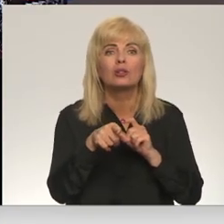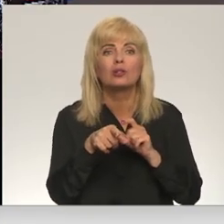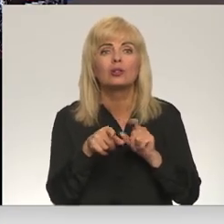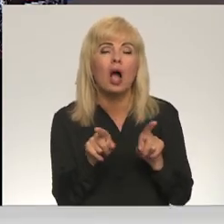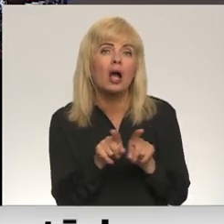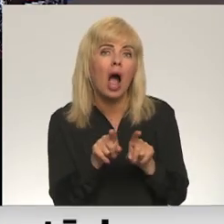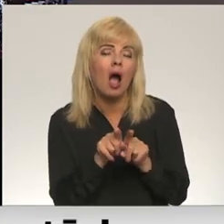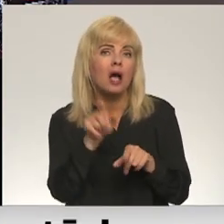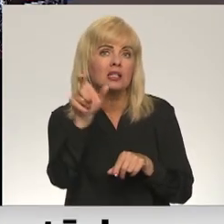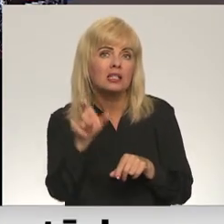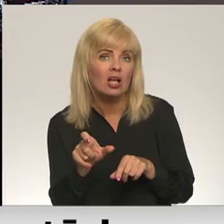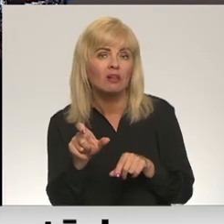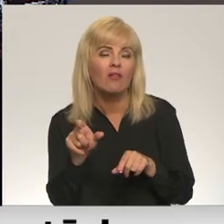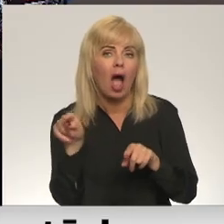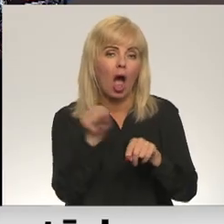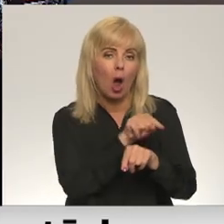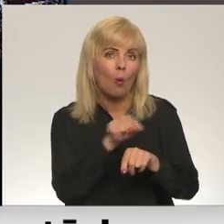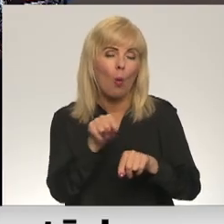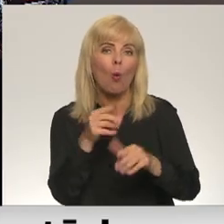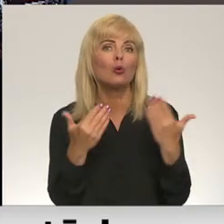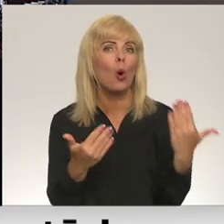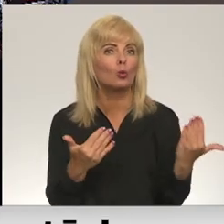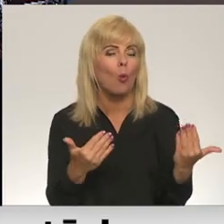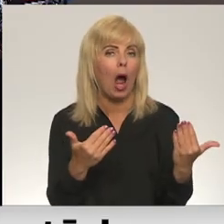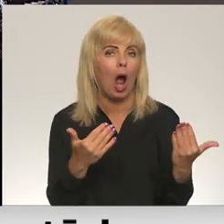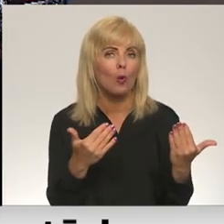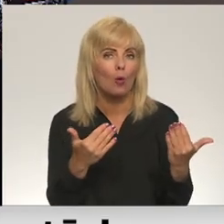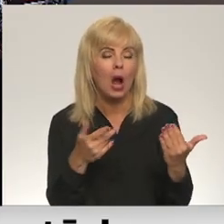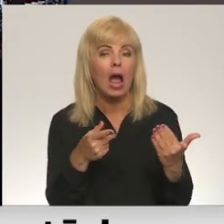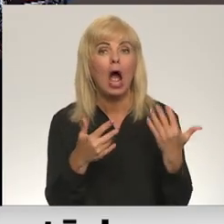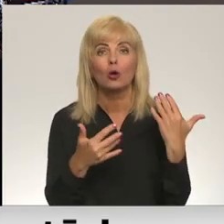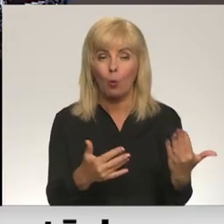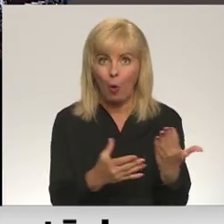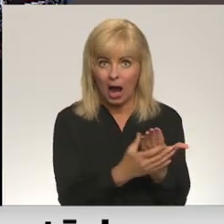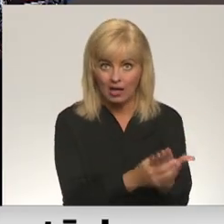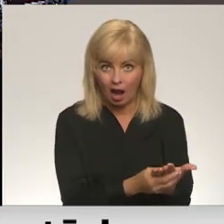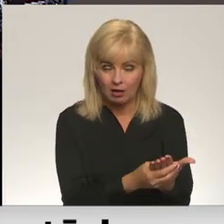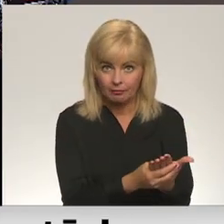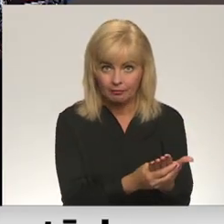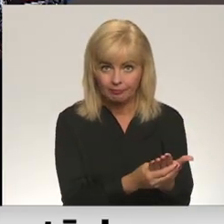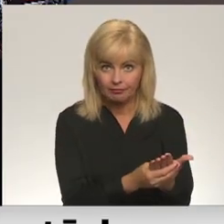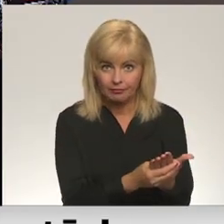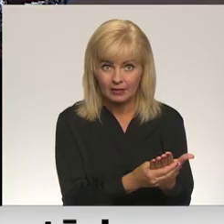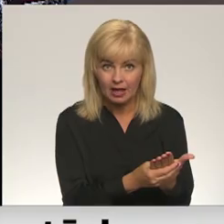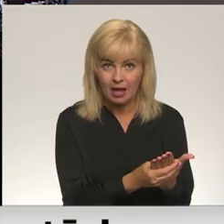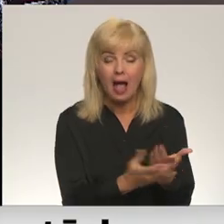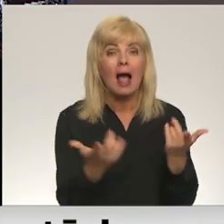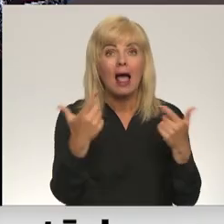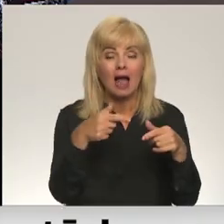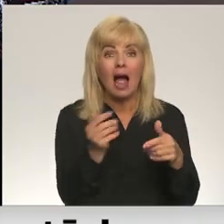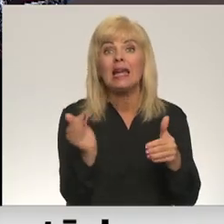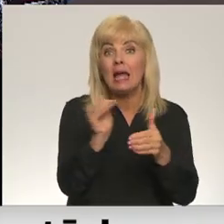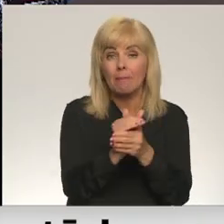konversācija starp cilvēku un roku, kur tad roka tā kā laika gaitā iepazīst